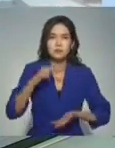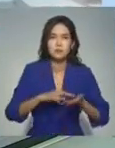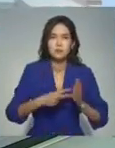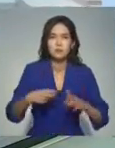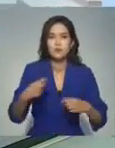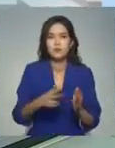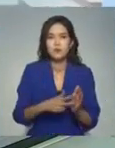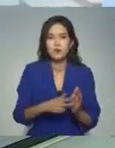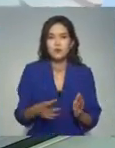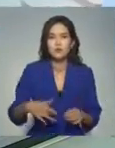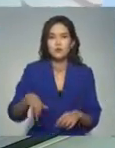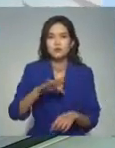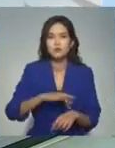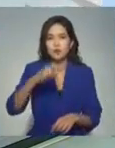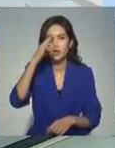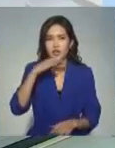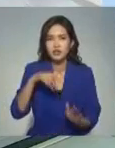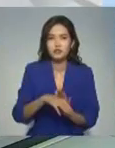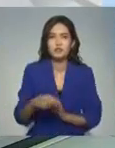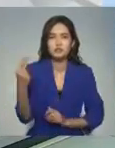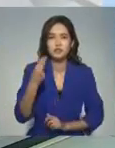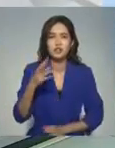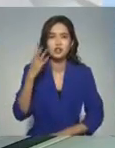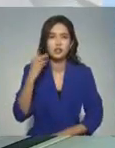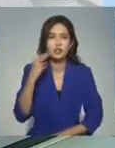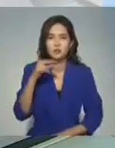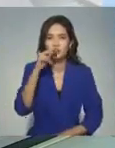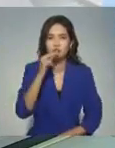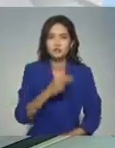продавать в 8 городах Казахстана, включая Астану, Алматы и Шымкент.